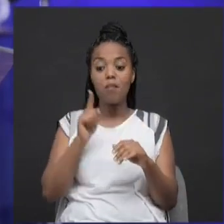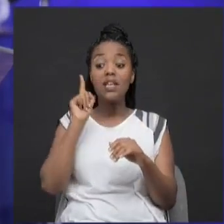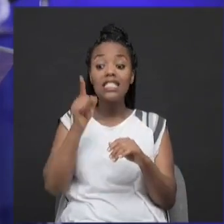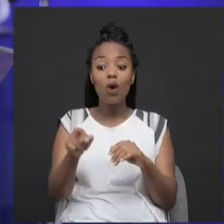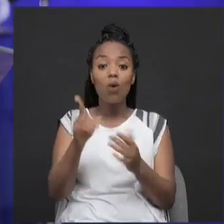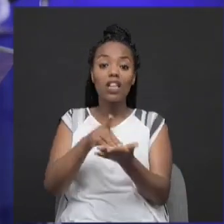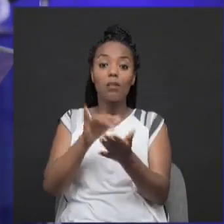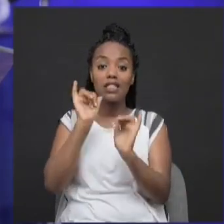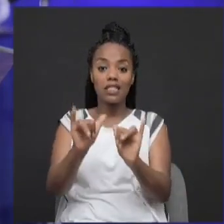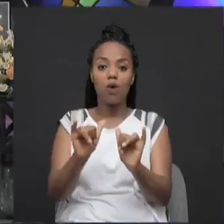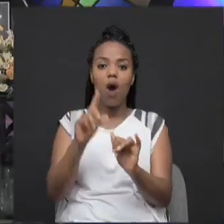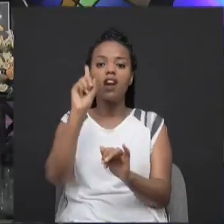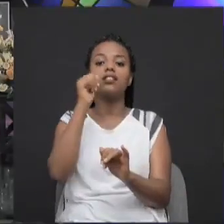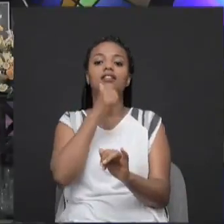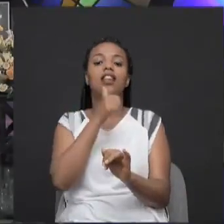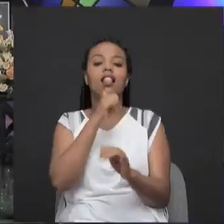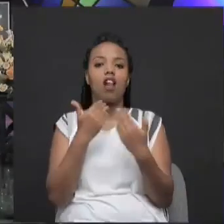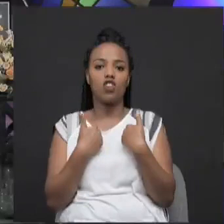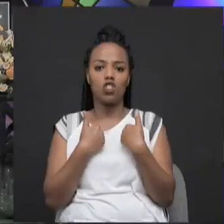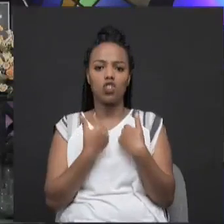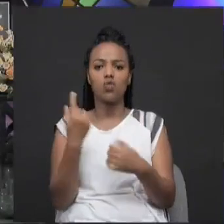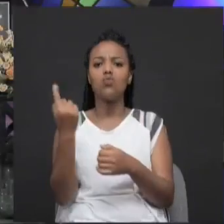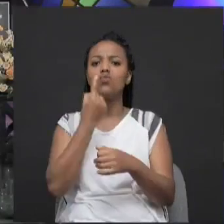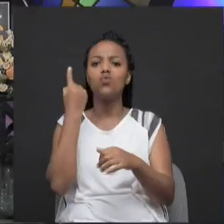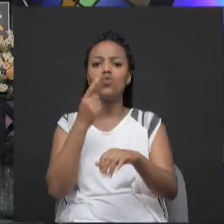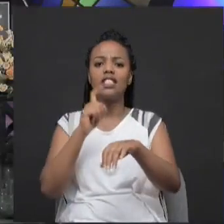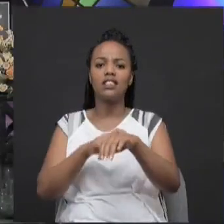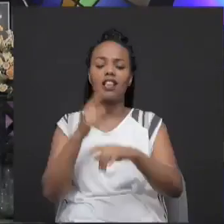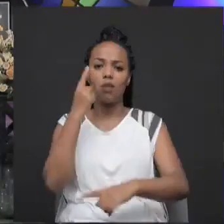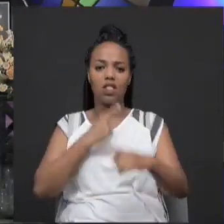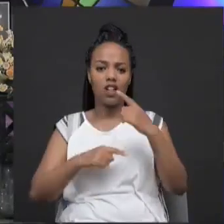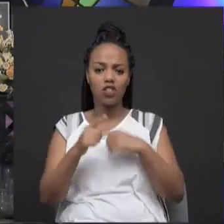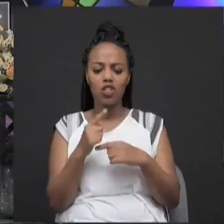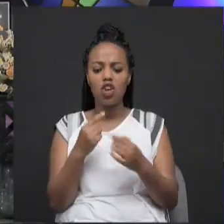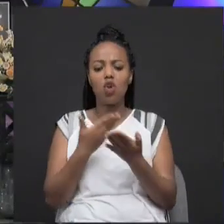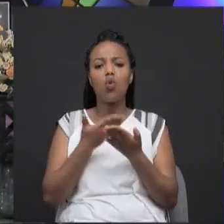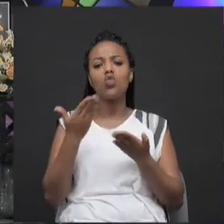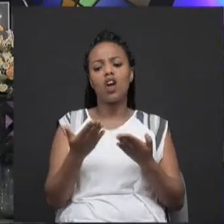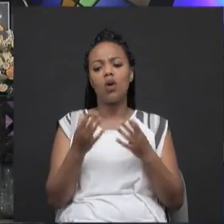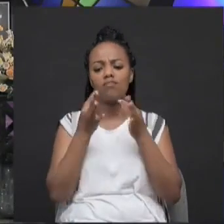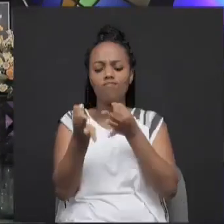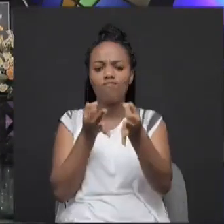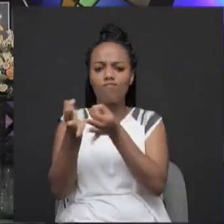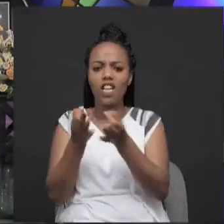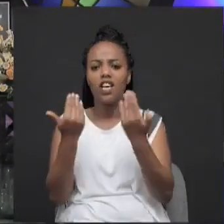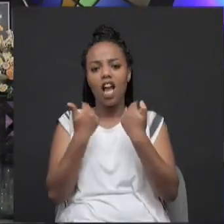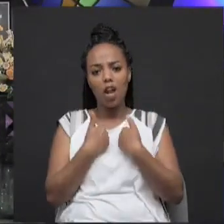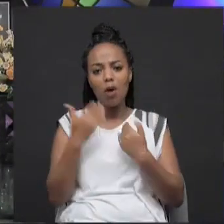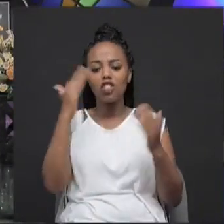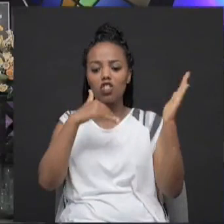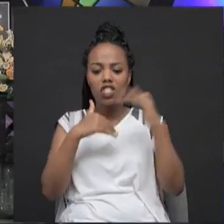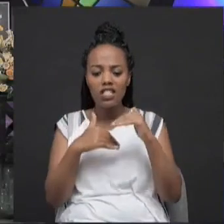መበለት ሴት አለች። ሁል ጊዜ እየመጣች ጉዳዩን ታቀርባለች። ያለባትን ችግርና